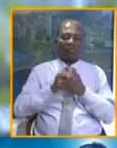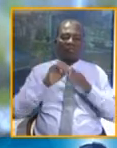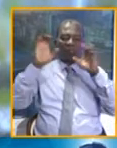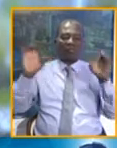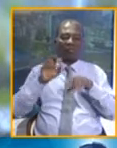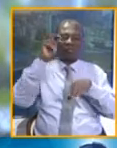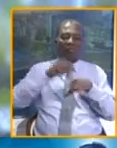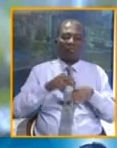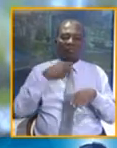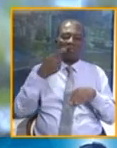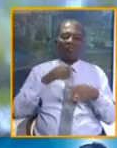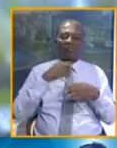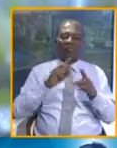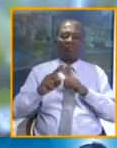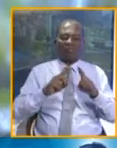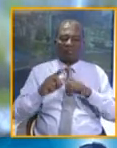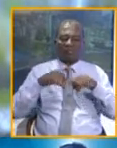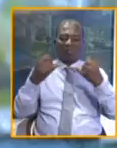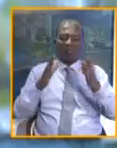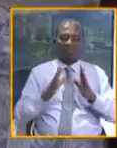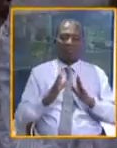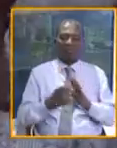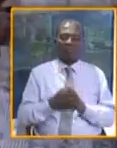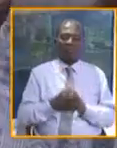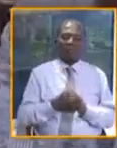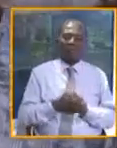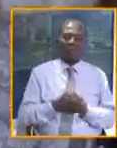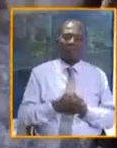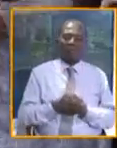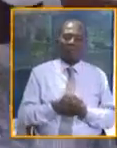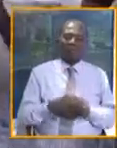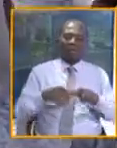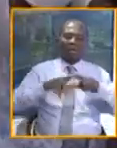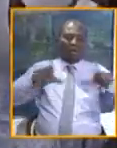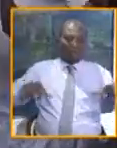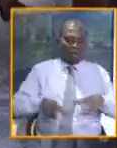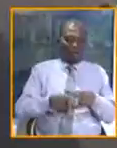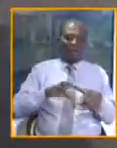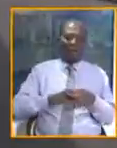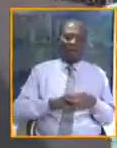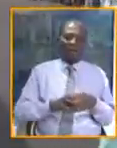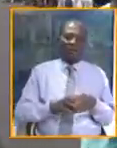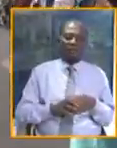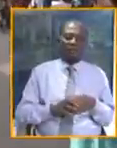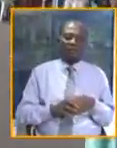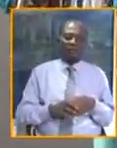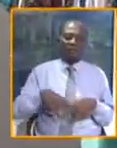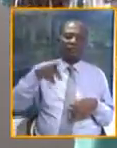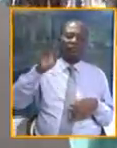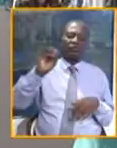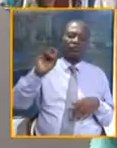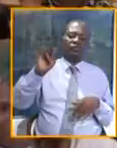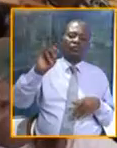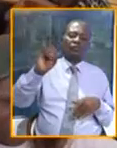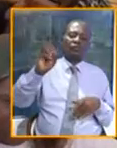célébration dont nous parle Mamadou Kouassi. L'espace gastronomique de Koumassi pris d'assaut par les femmes. Elles étaient plus